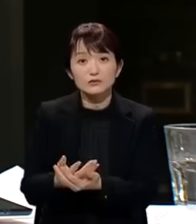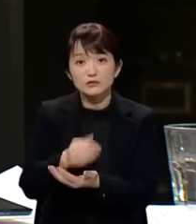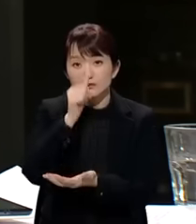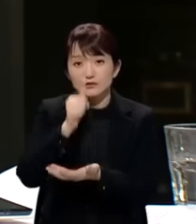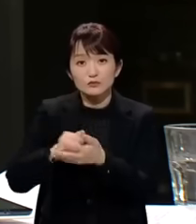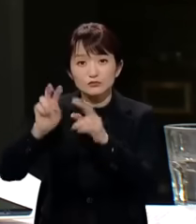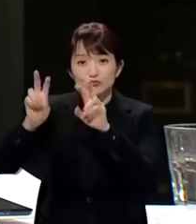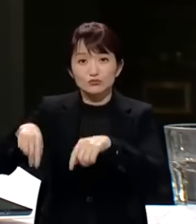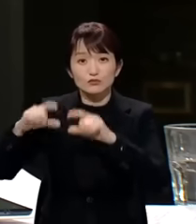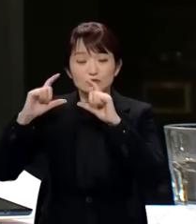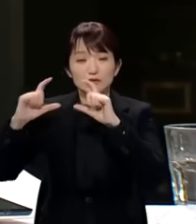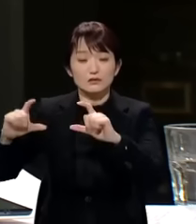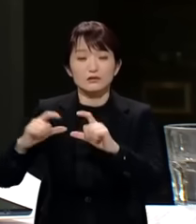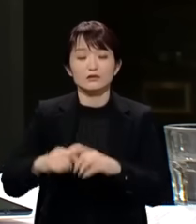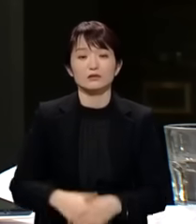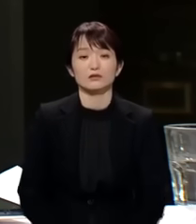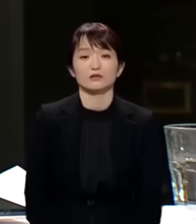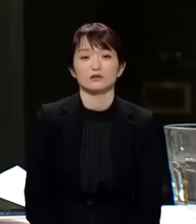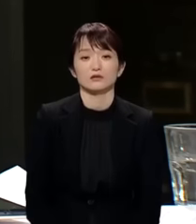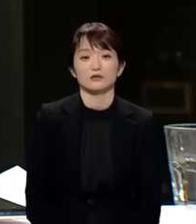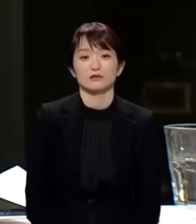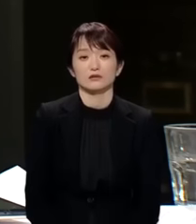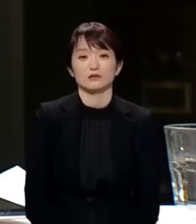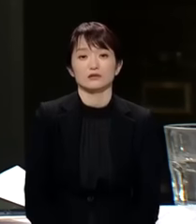무죄였다 체크포인트